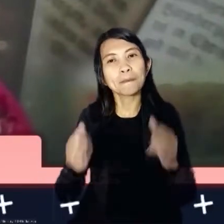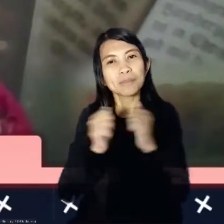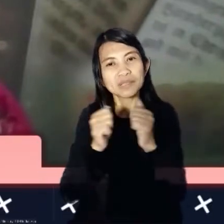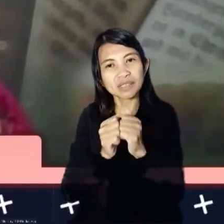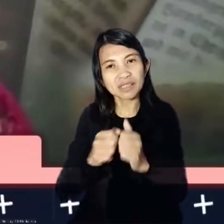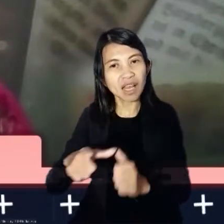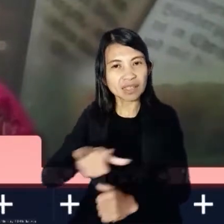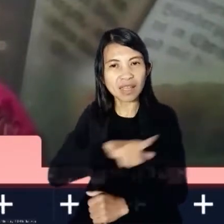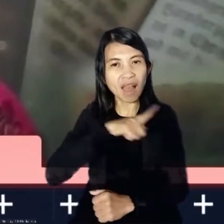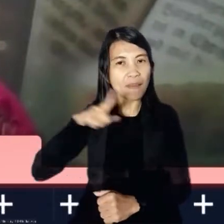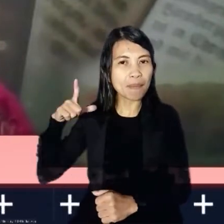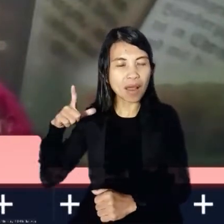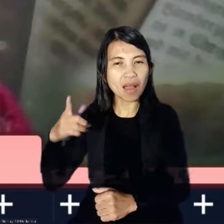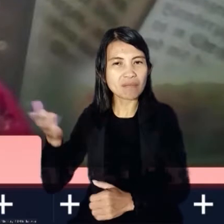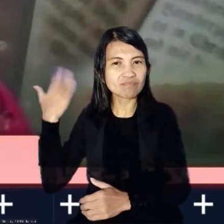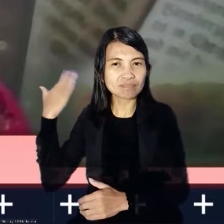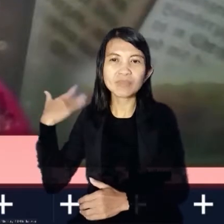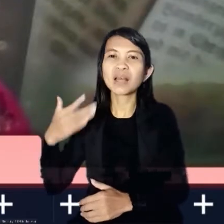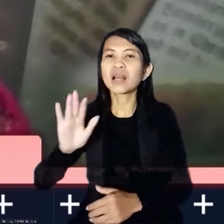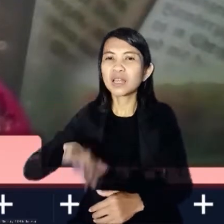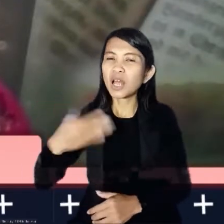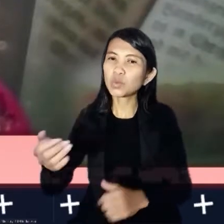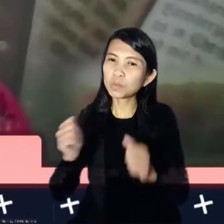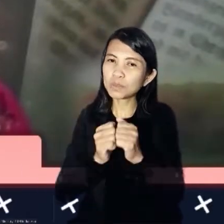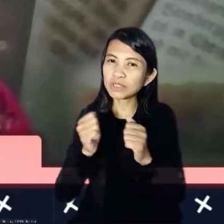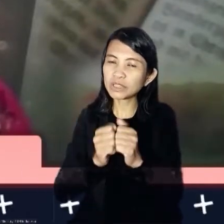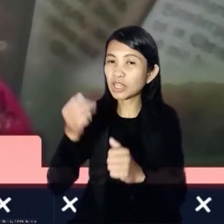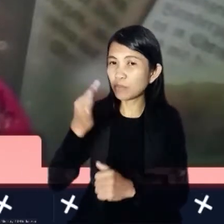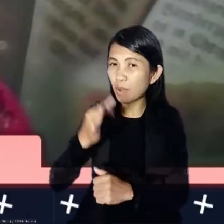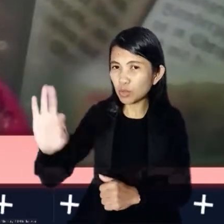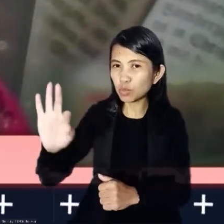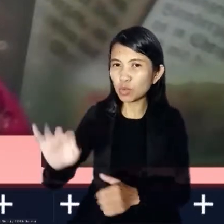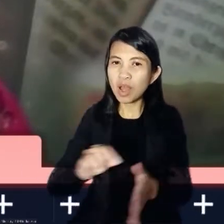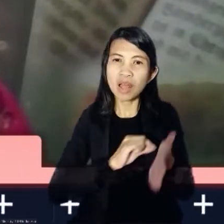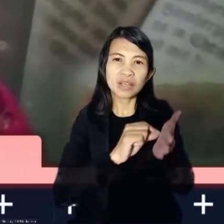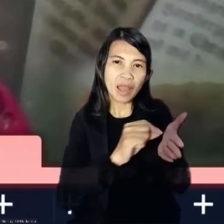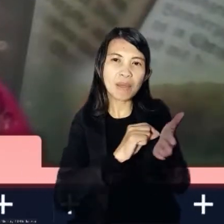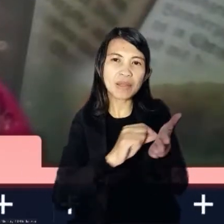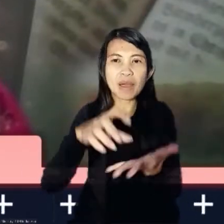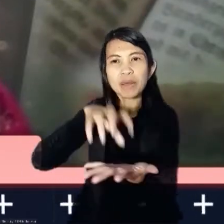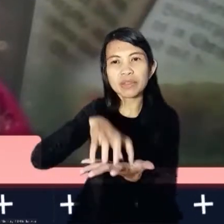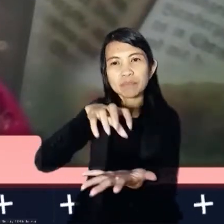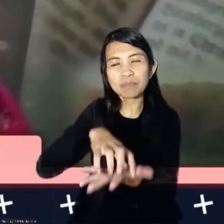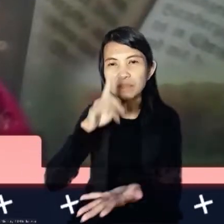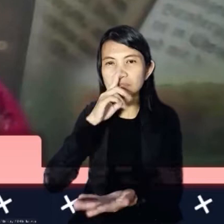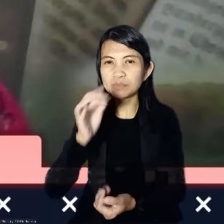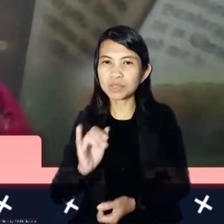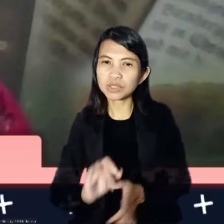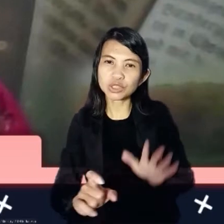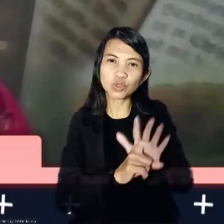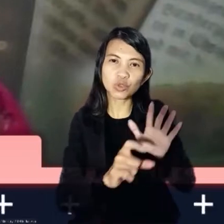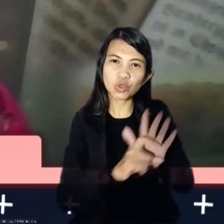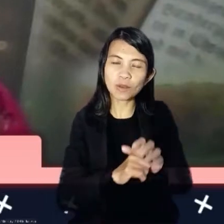perjanjian baru nama-nama Tempat Seperti contohnya Mesir